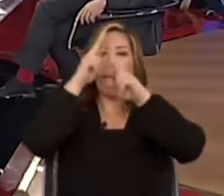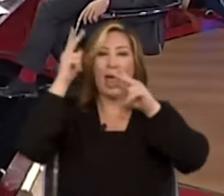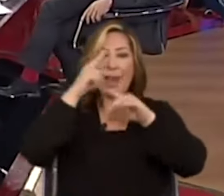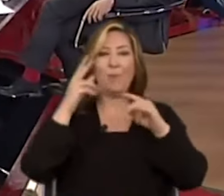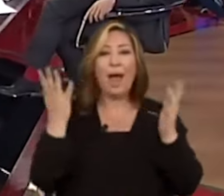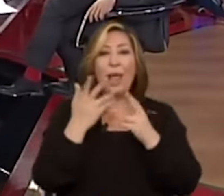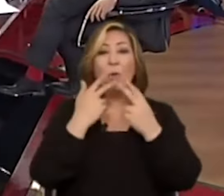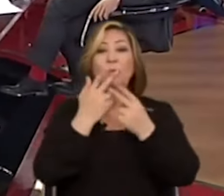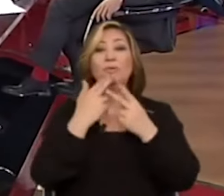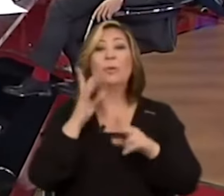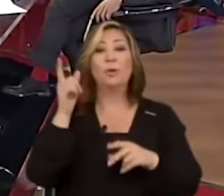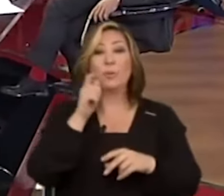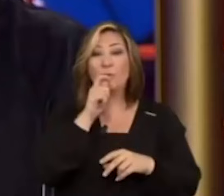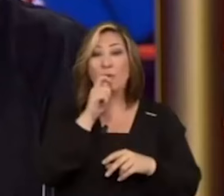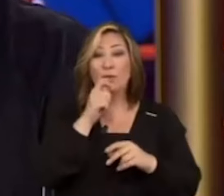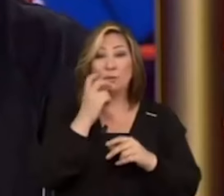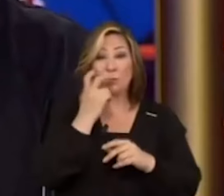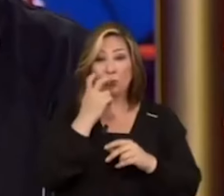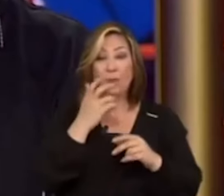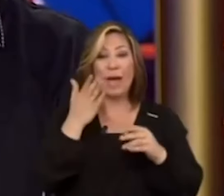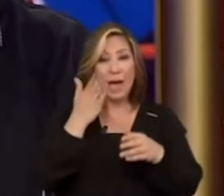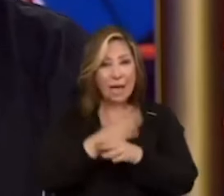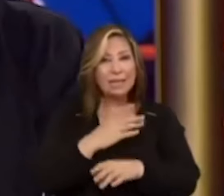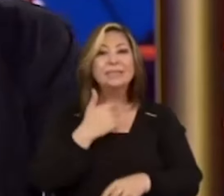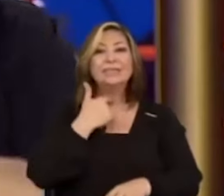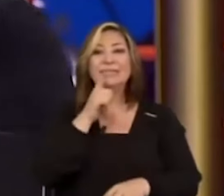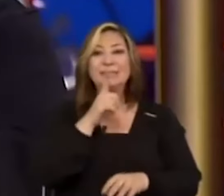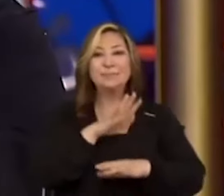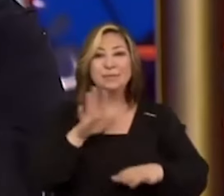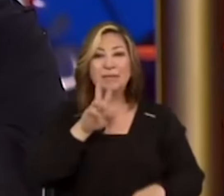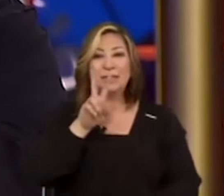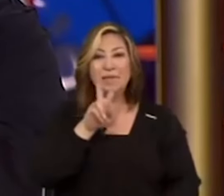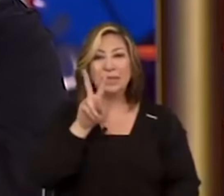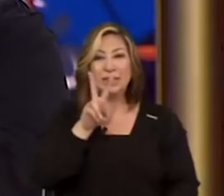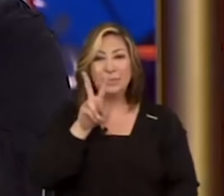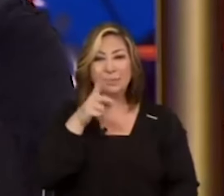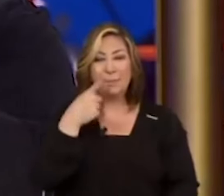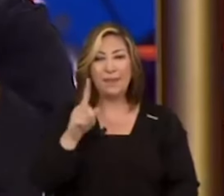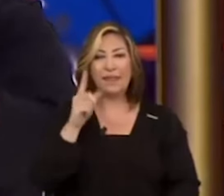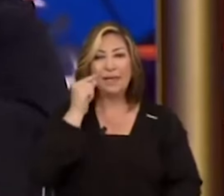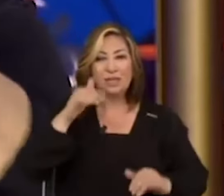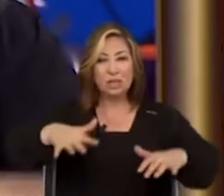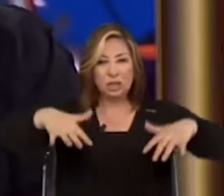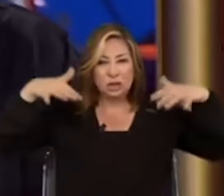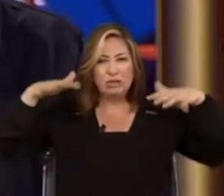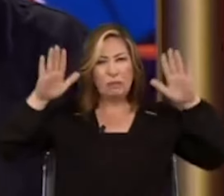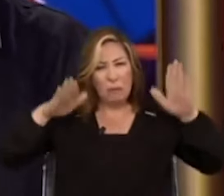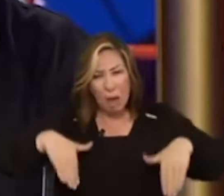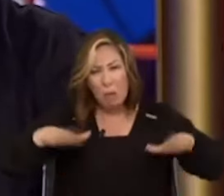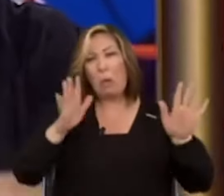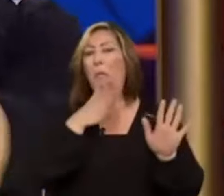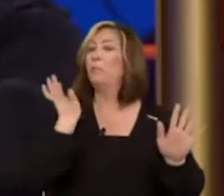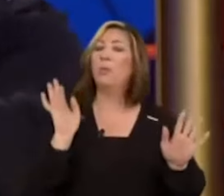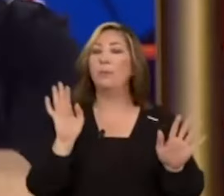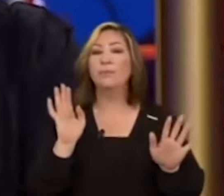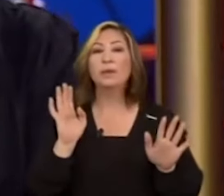hala konuşamıyorum. Oradan mikrofonsuz okudum. Hakikaten ses gitti. 20 bin kişi vardır veya yoktur bilmiyorum